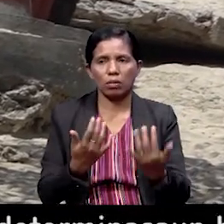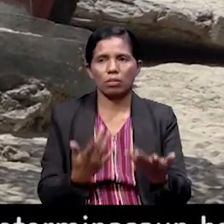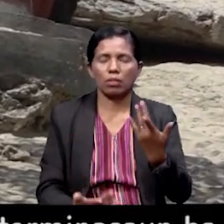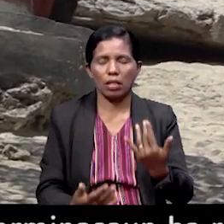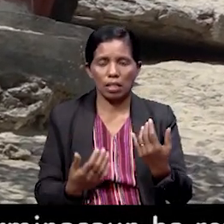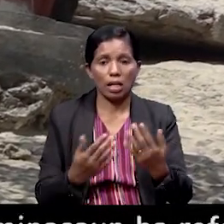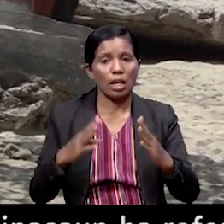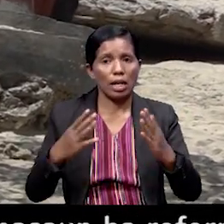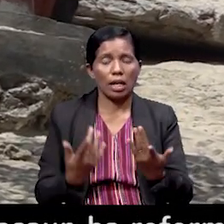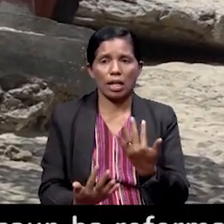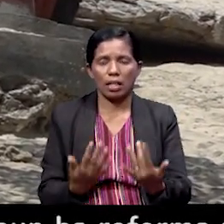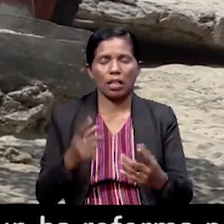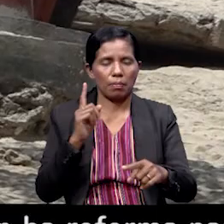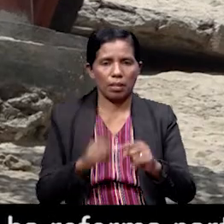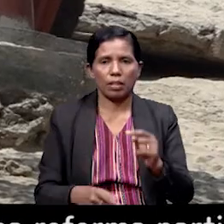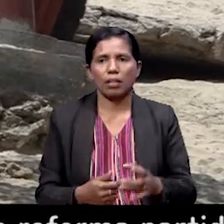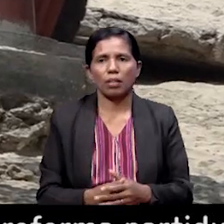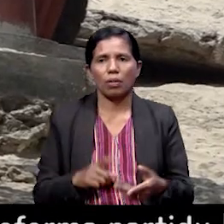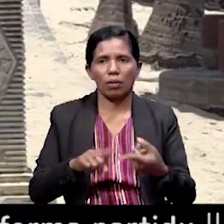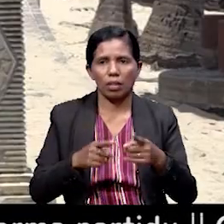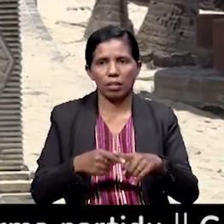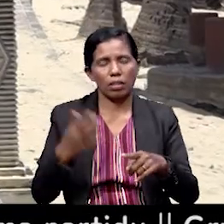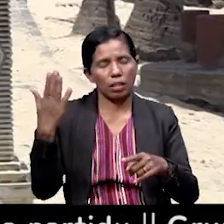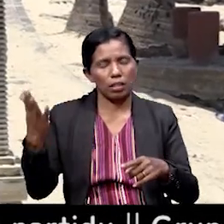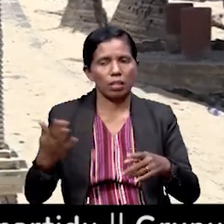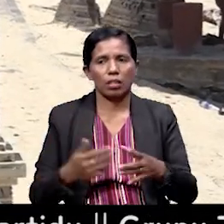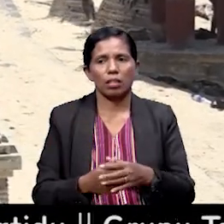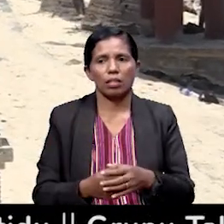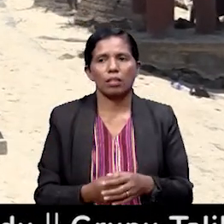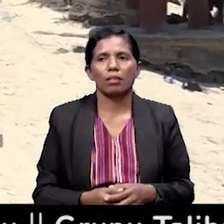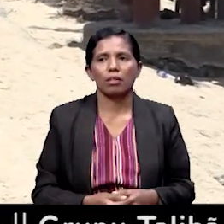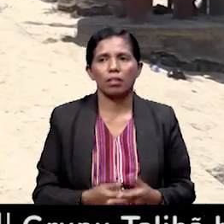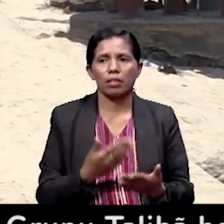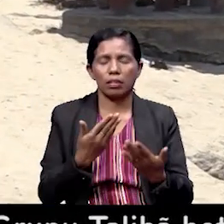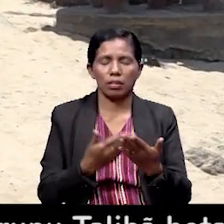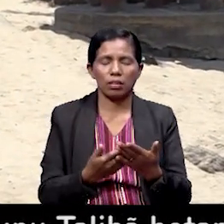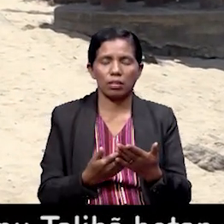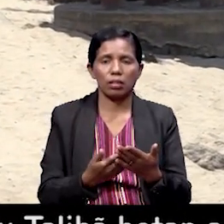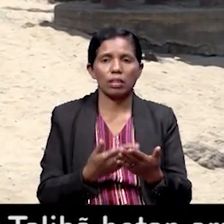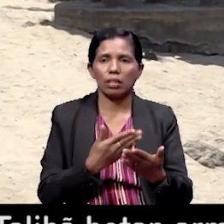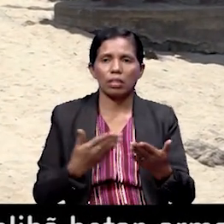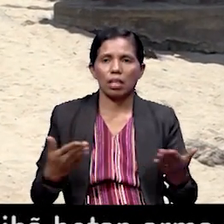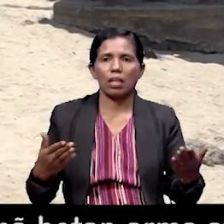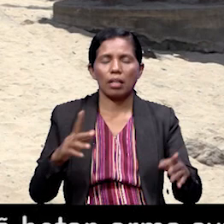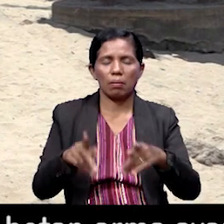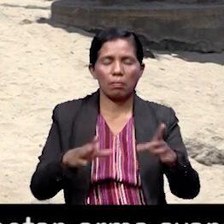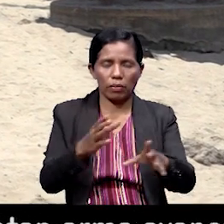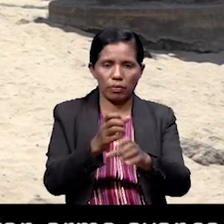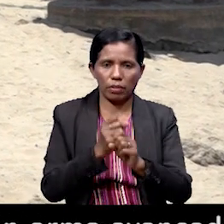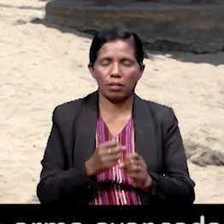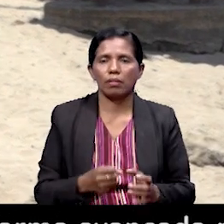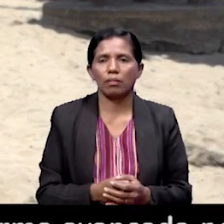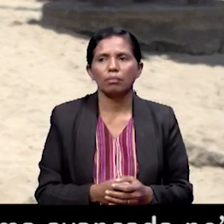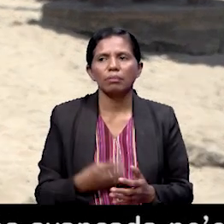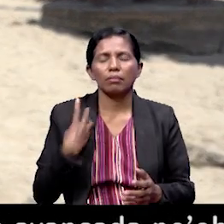labele nema kolega sire kraik ne sunu ahi ne ma be sasam be sirene sasane ema mai potel lit ne ami